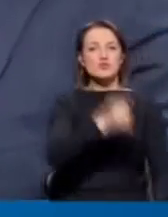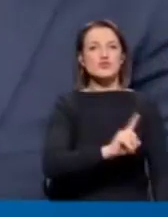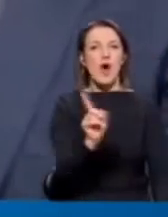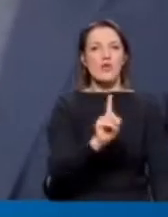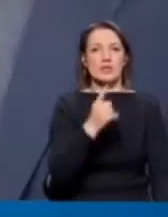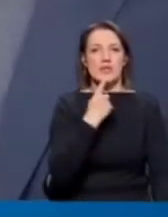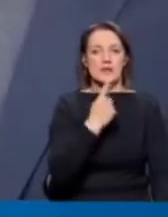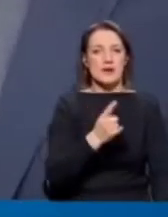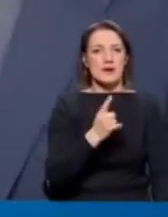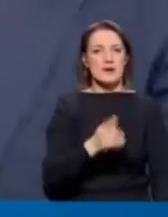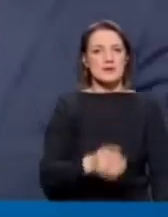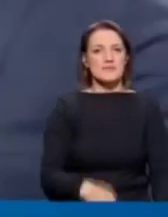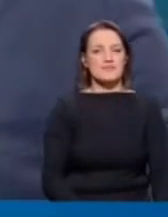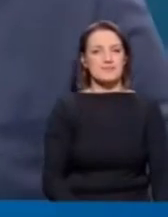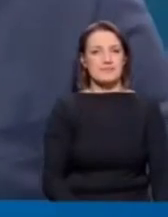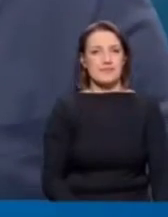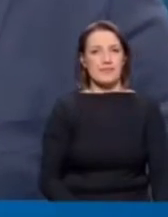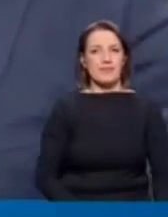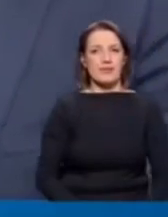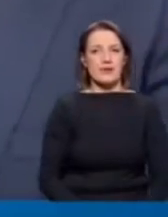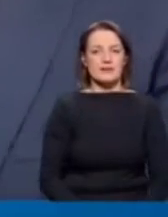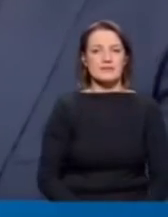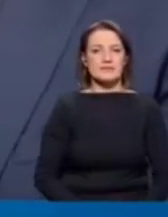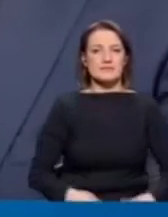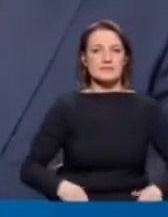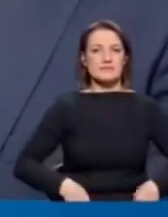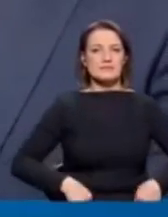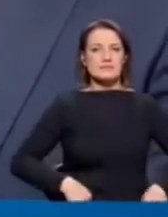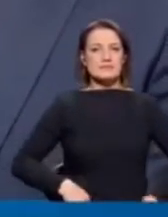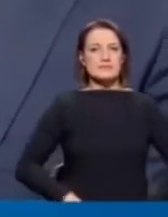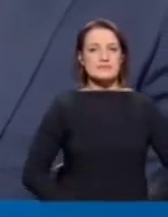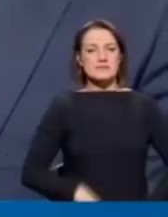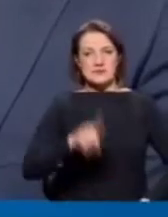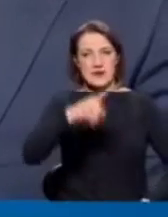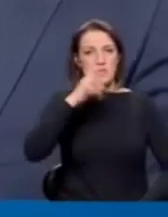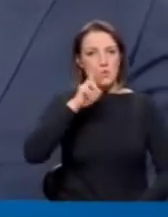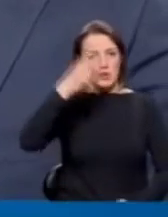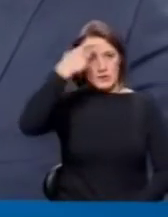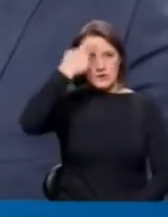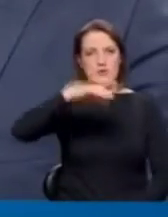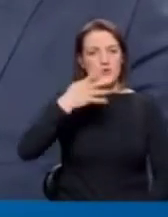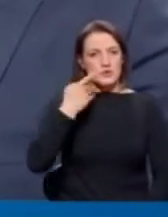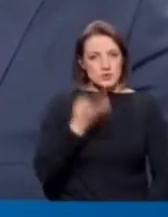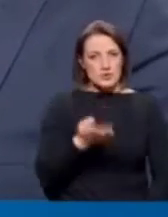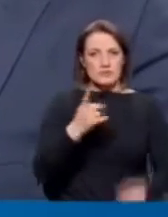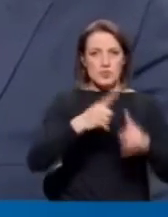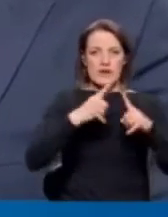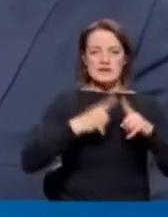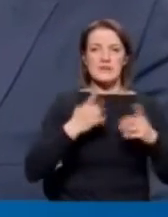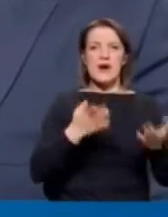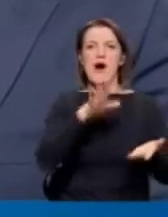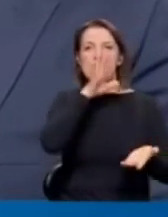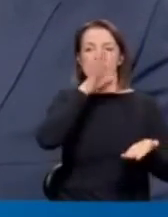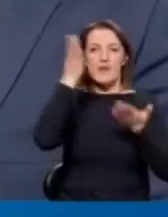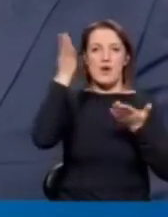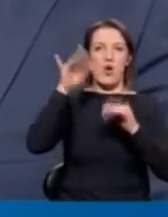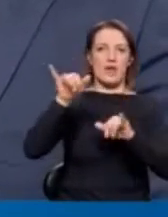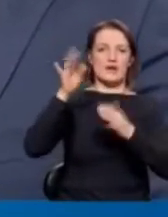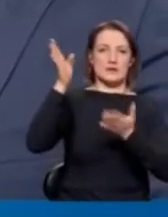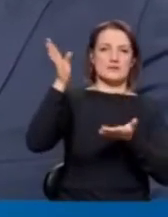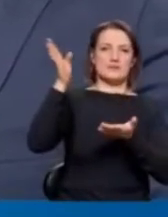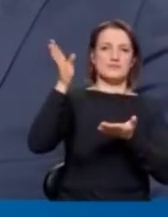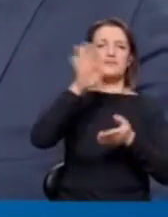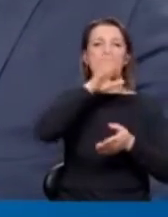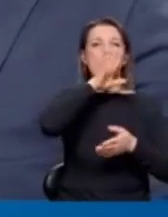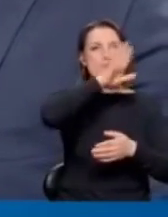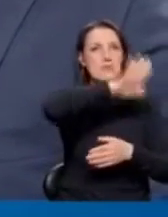on değiştiriyor söyleniyor işte Sen de görüyorsun şaşırıyorsun bu hesaplar Avrupa'da böyle ya Yok